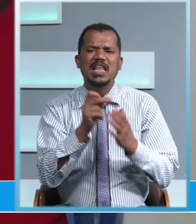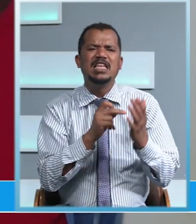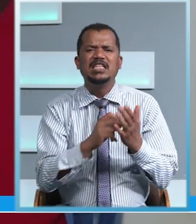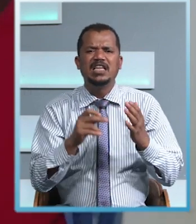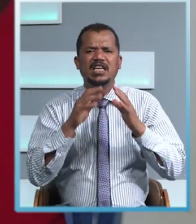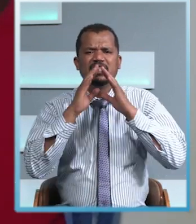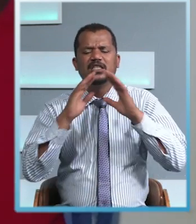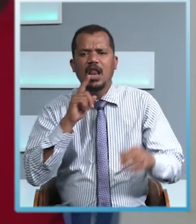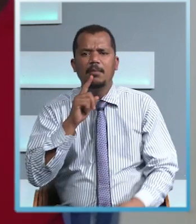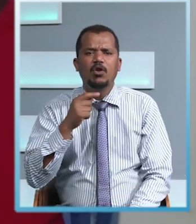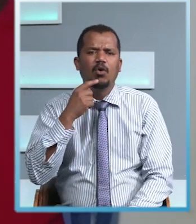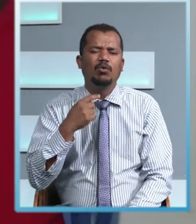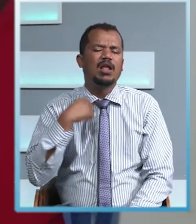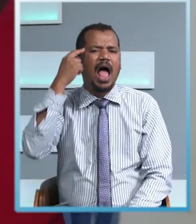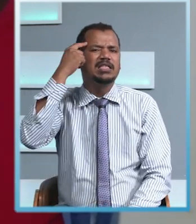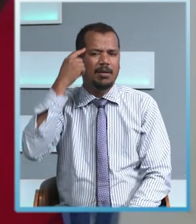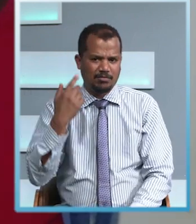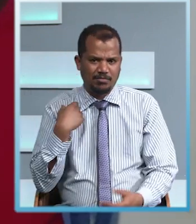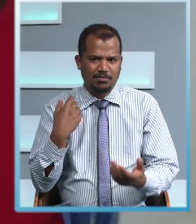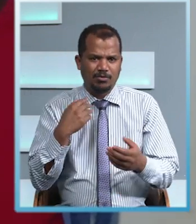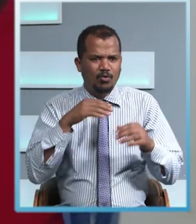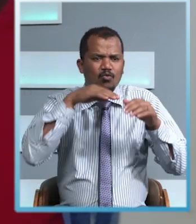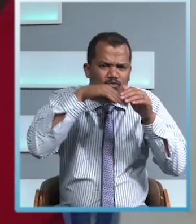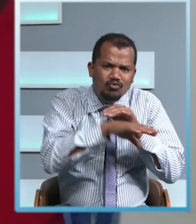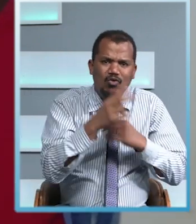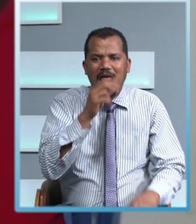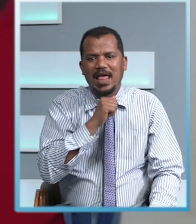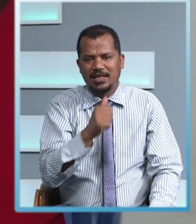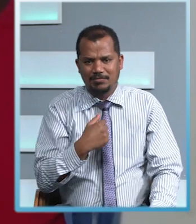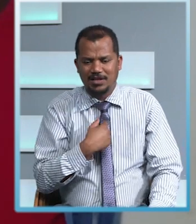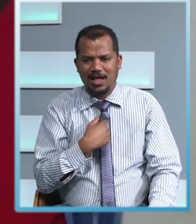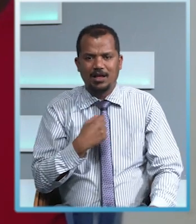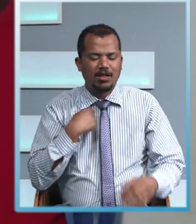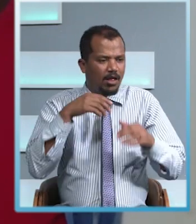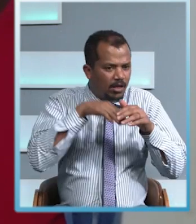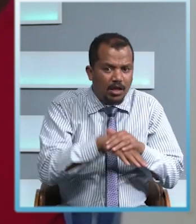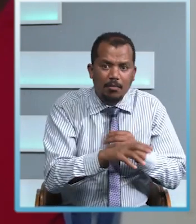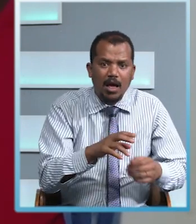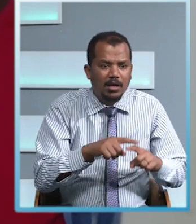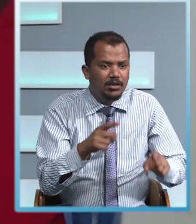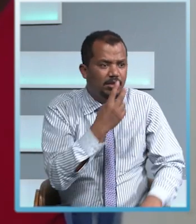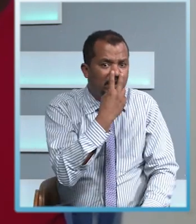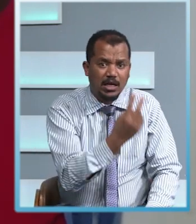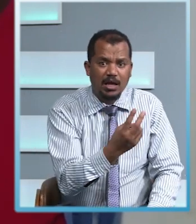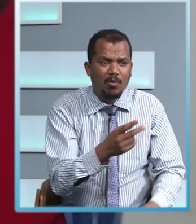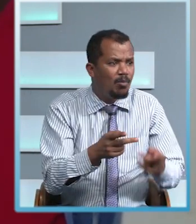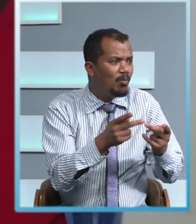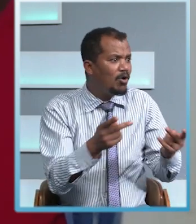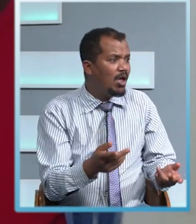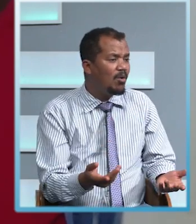ሆስፒታል ሰላም ነው ነበር ያልነው ውስጡን ሳናይ ማለት ነው። ከገባን በኋላ ደግሞ